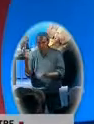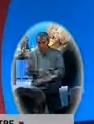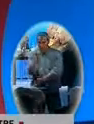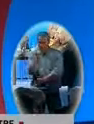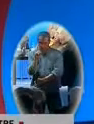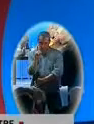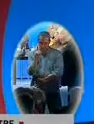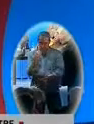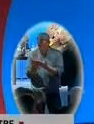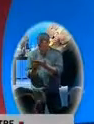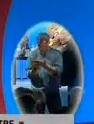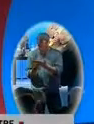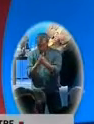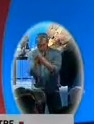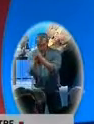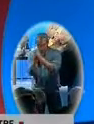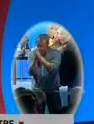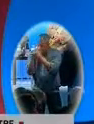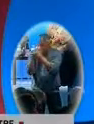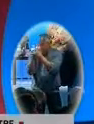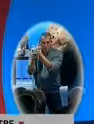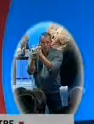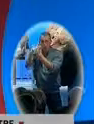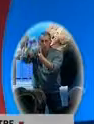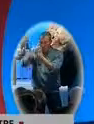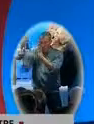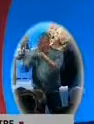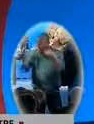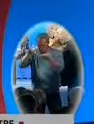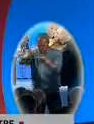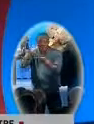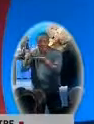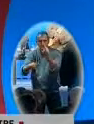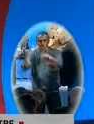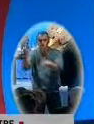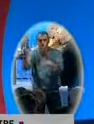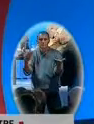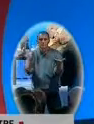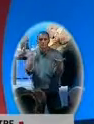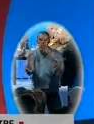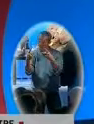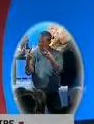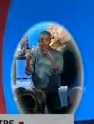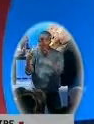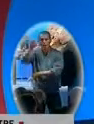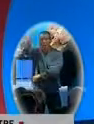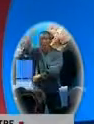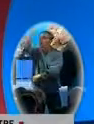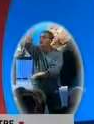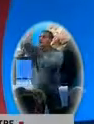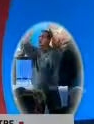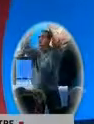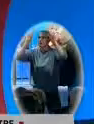notre utilité, elle est là notre vocation, à nous centristes. Dire que la plus haute de toutes les valeurs est celle qui fait